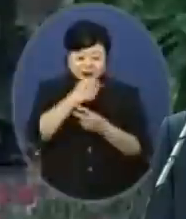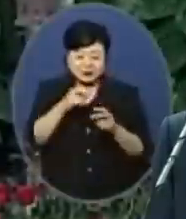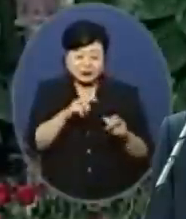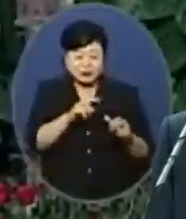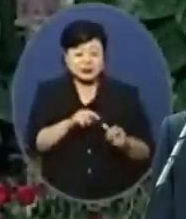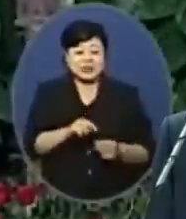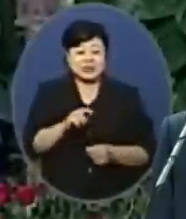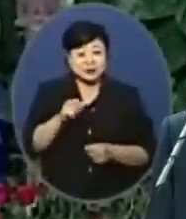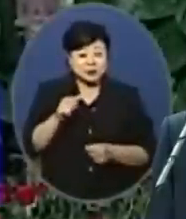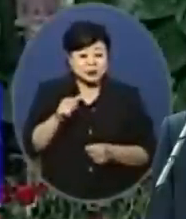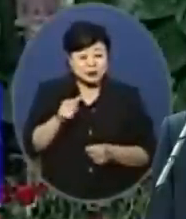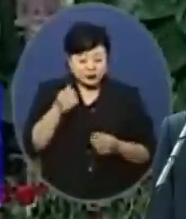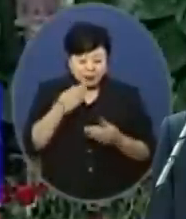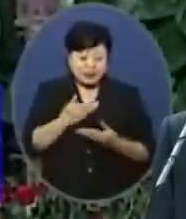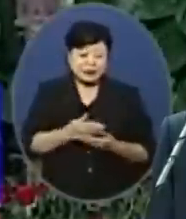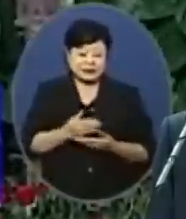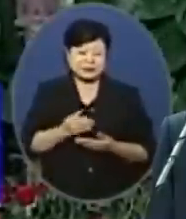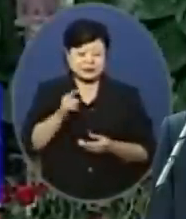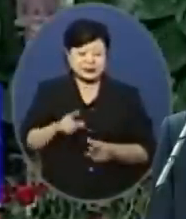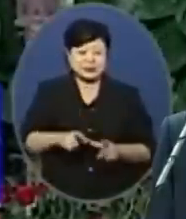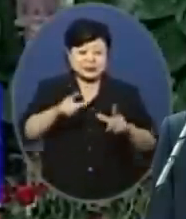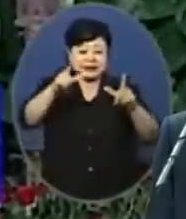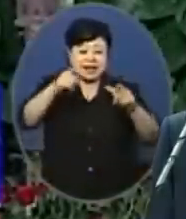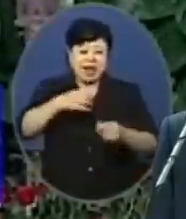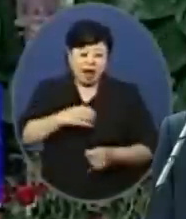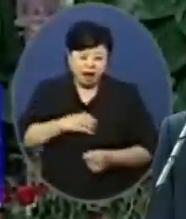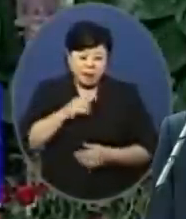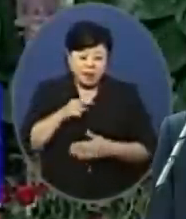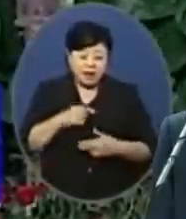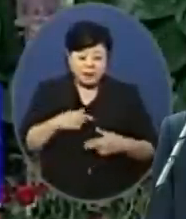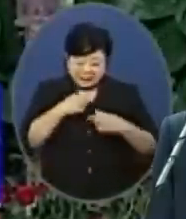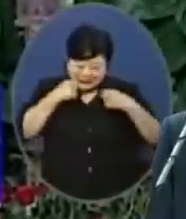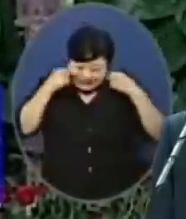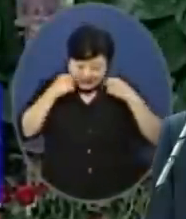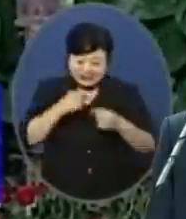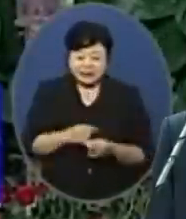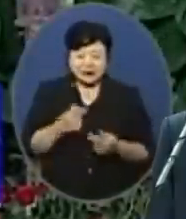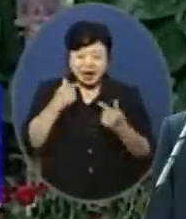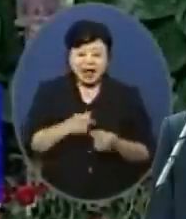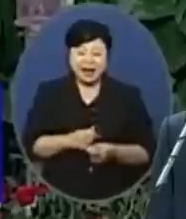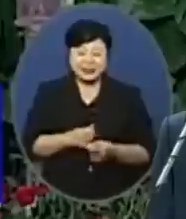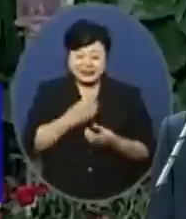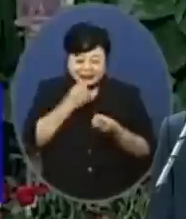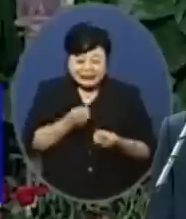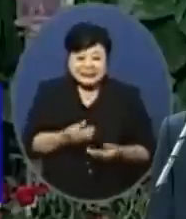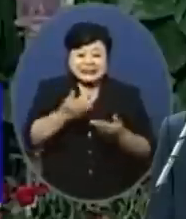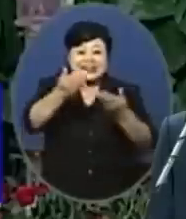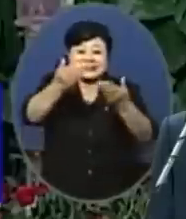15장 15절에 고난받는 자는 그날이 다 흠하거나 마음이 즐거운 자는 항상